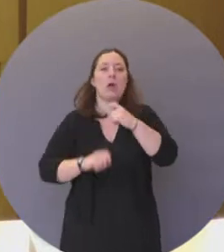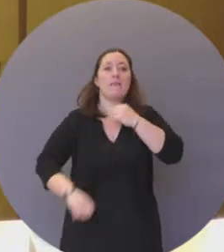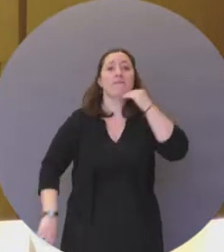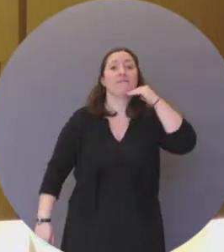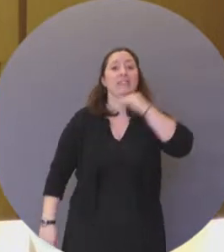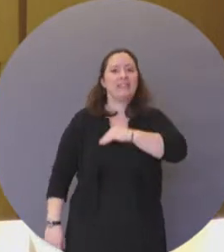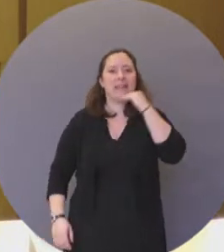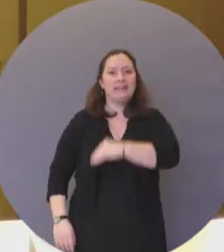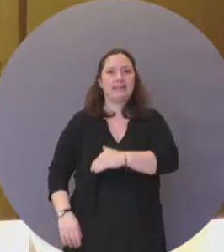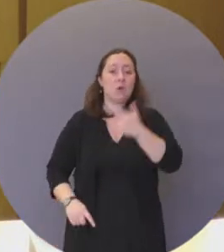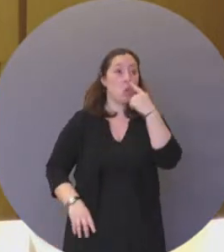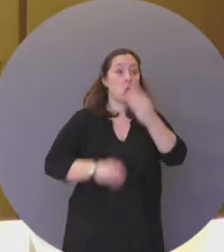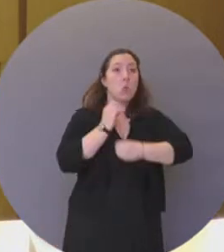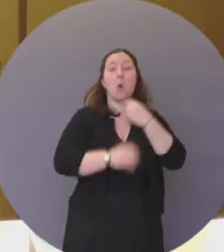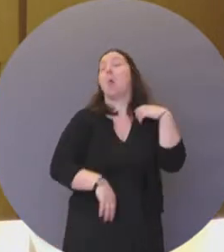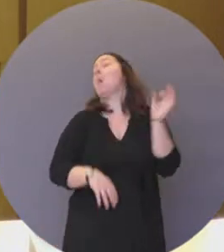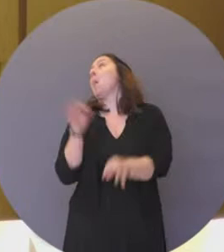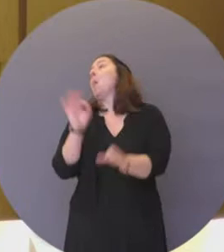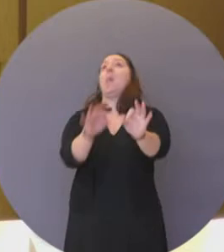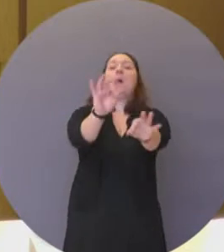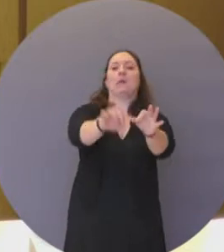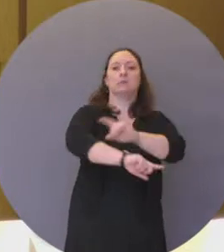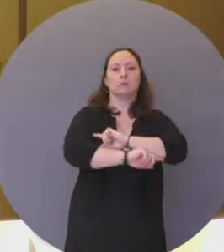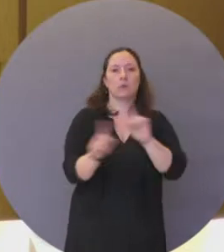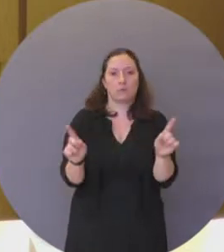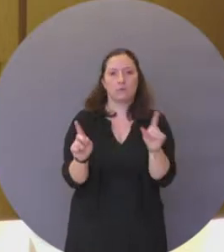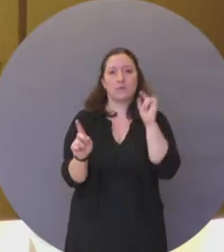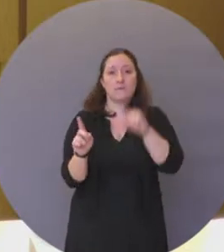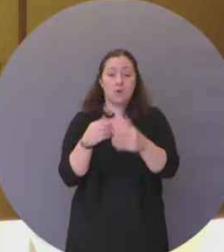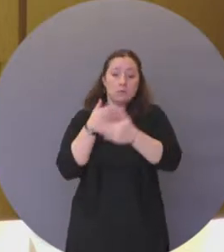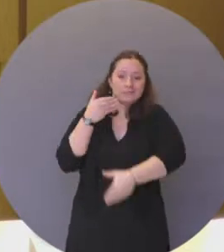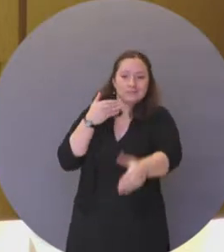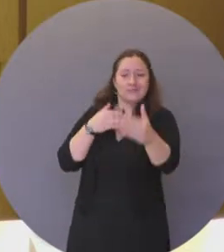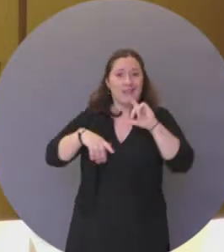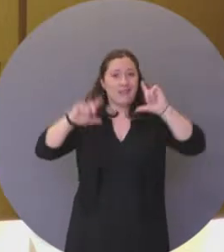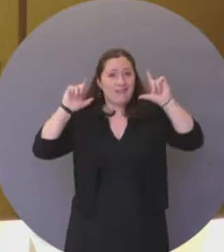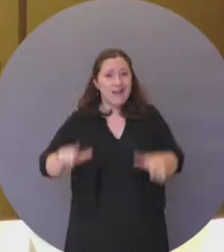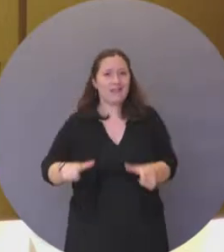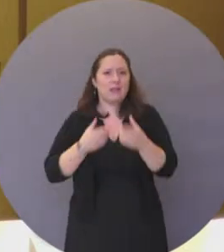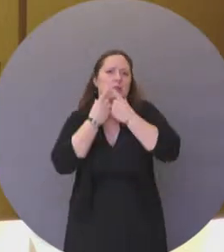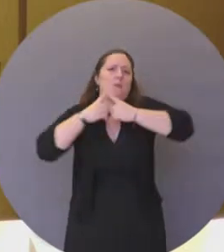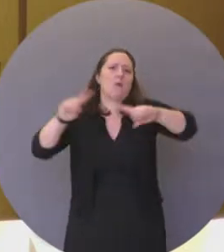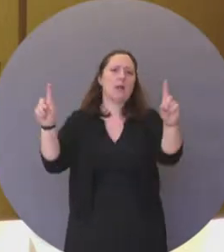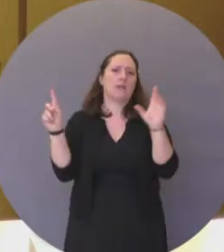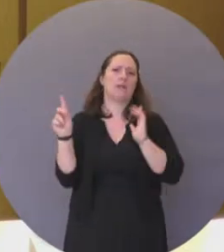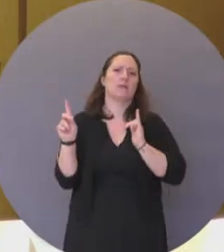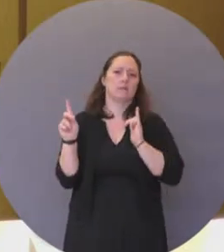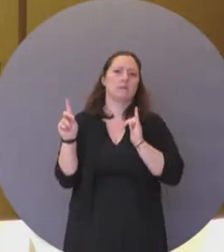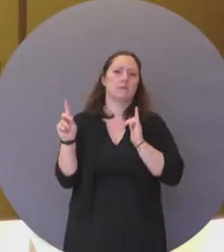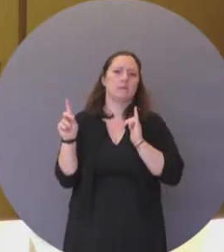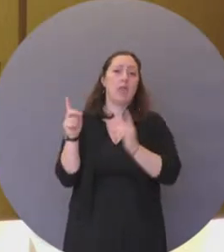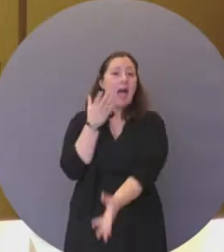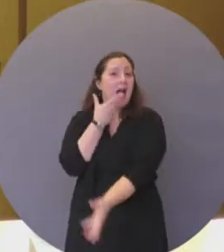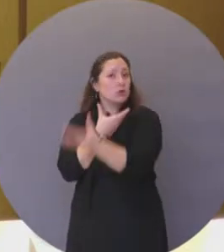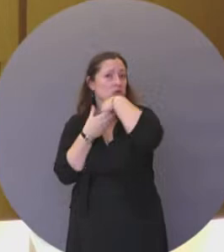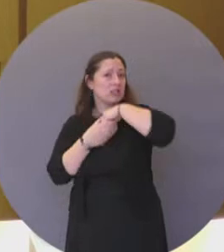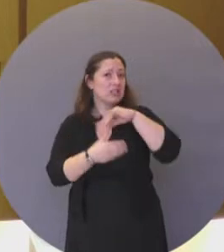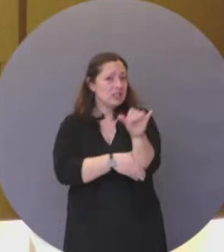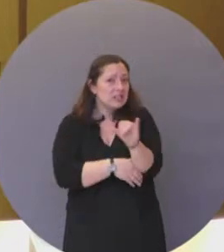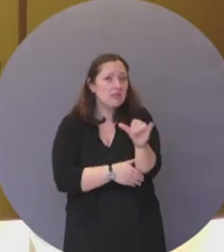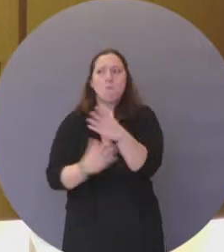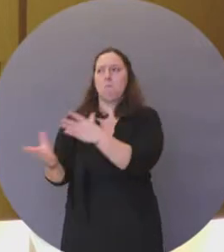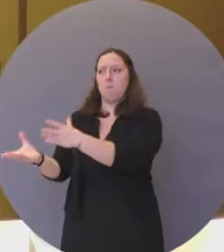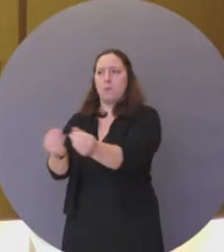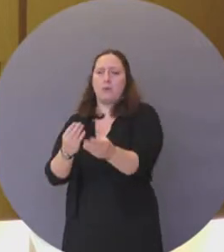nous devons accélérer le développement des on-r il est nécessaire de le faire dans un cadre démocratique en y associant la population